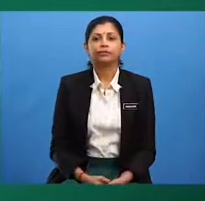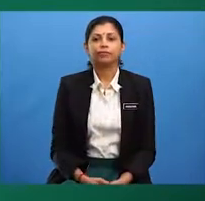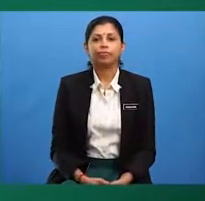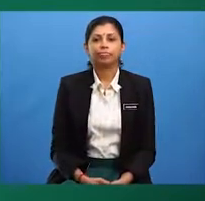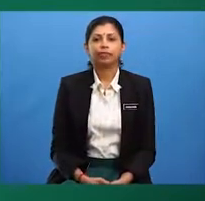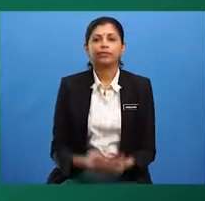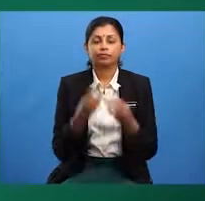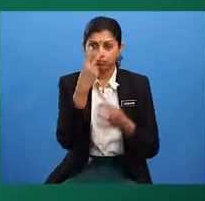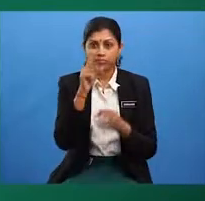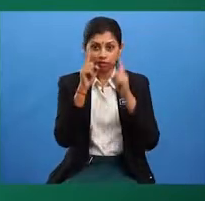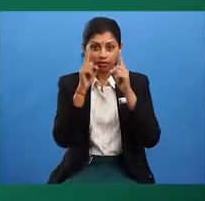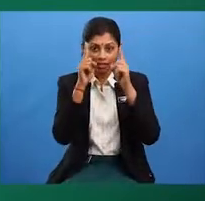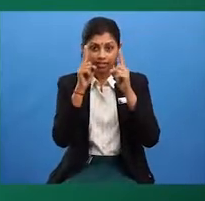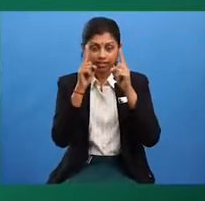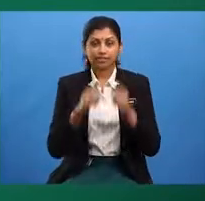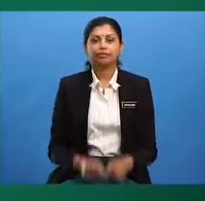dipaparkan ini.